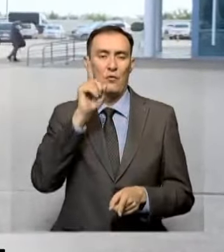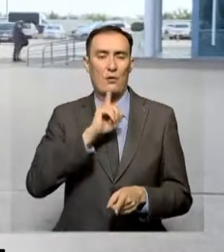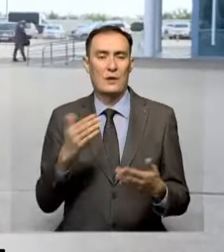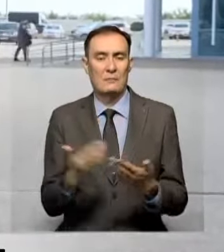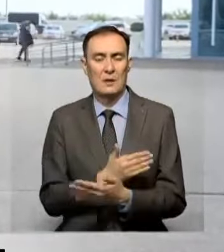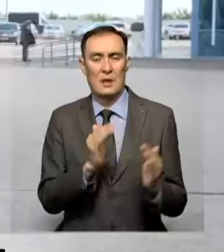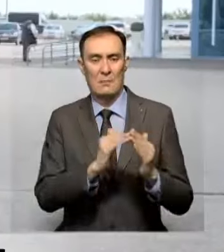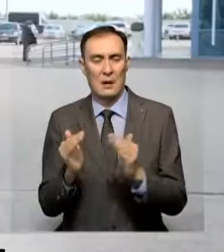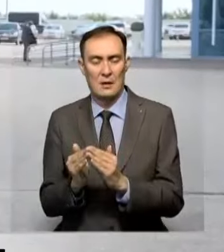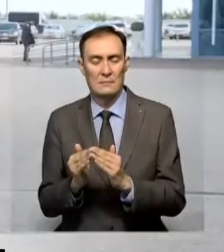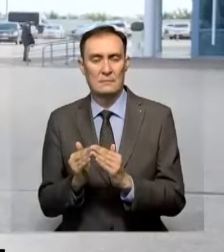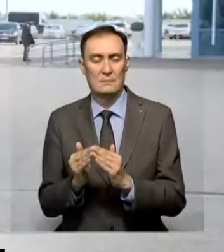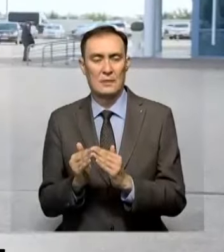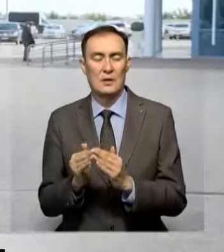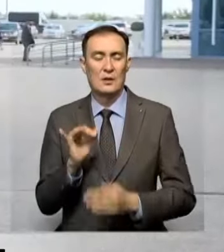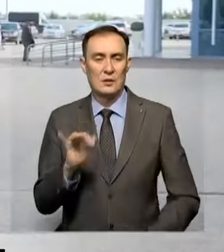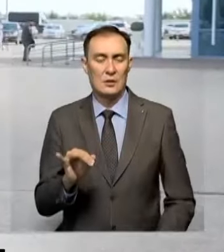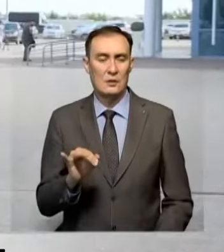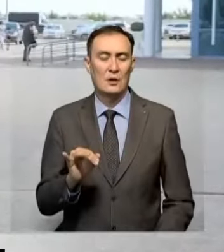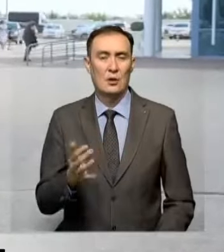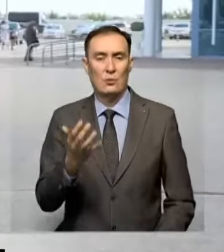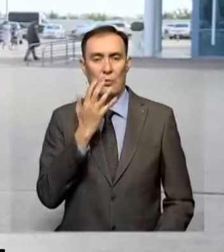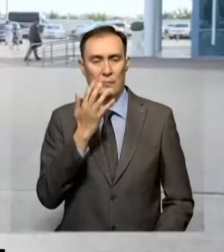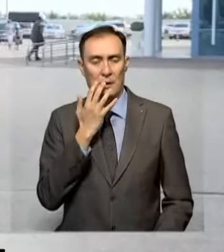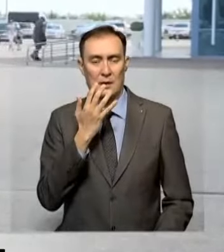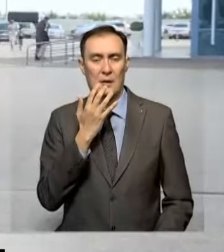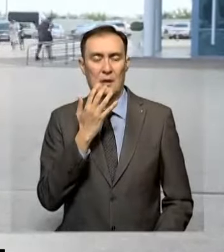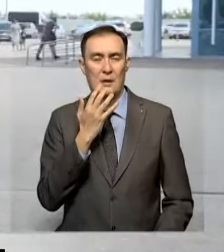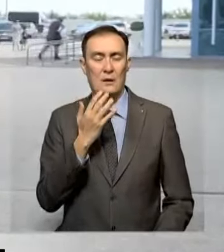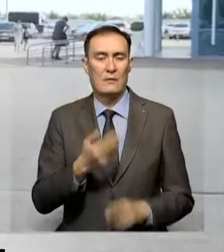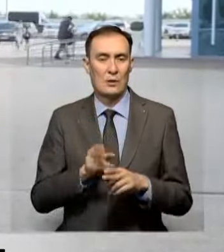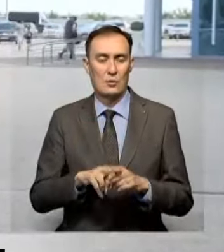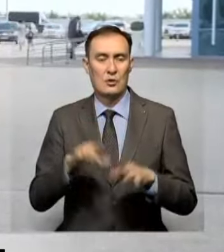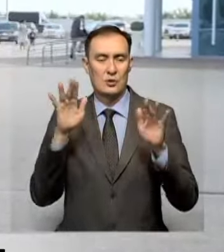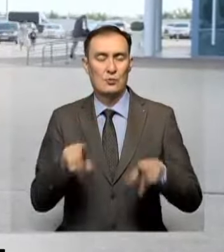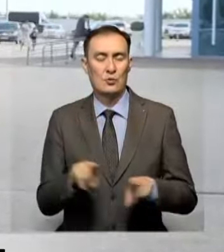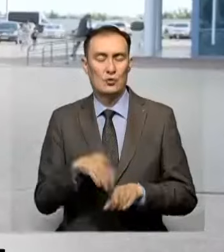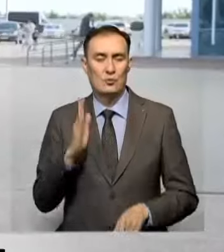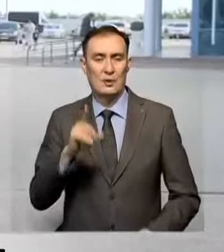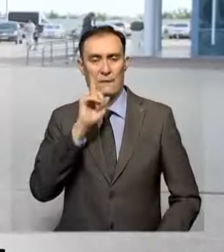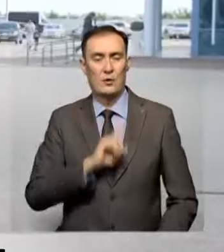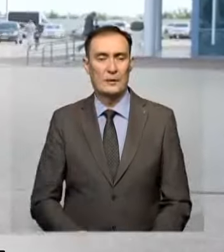дома со всеми удобствами и теплые, в которых зимой тоже будет комфортно.